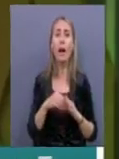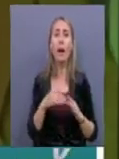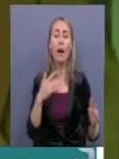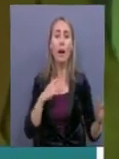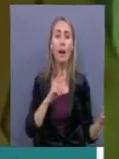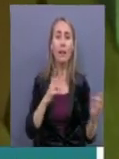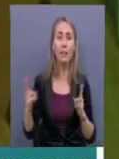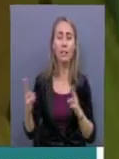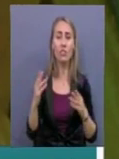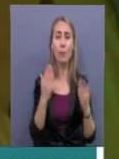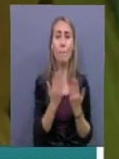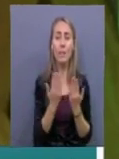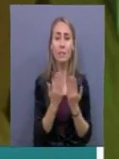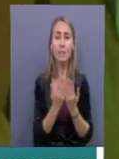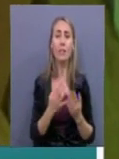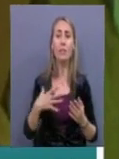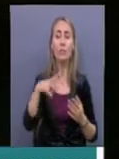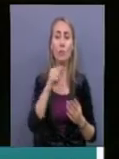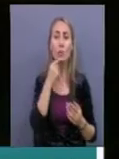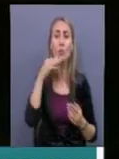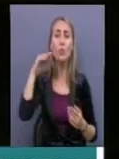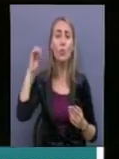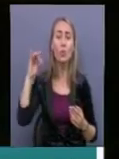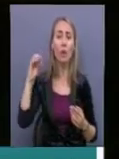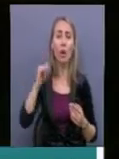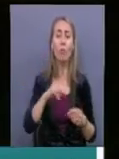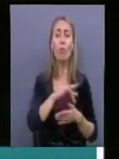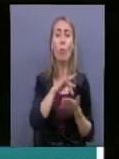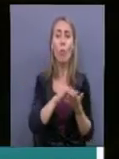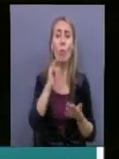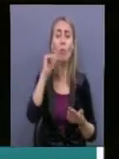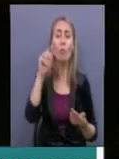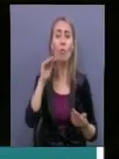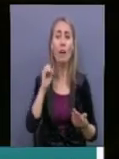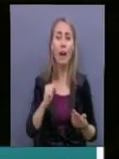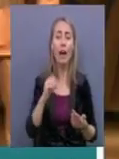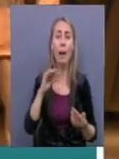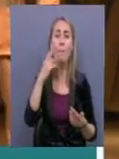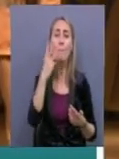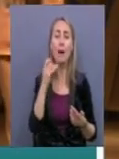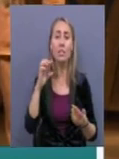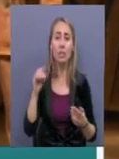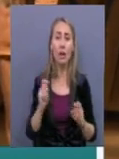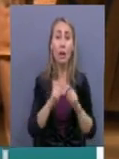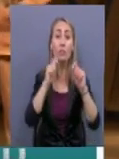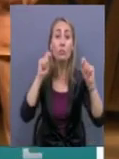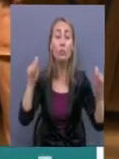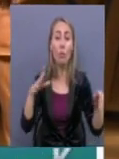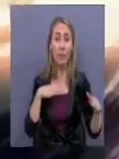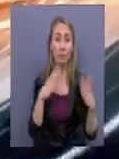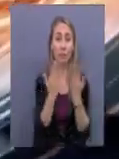театрлар фестивалінде ең үздік спектакльдік хореография аталымында үздік деп танылды. Саф өнердің ордасы келесі театр маусымын қазан